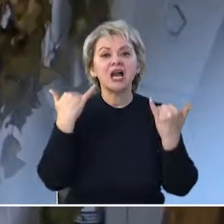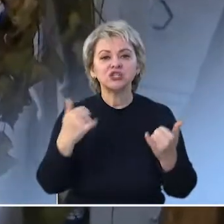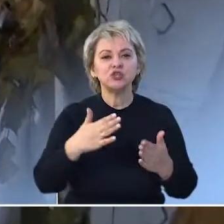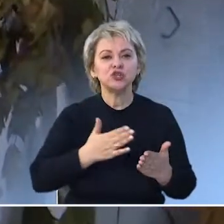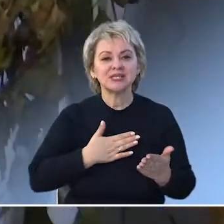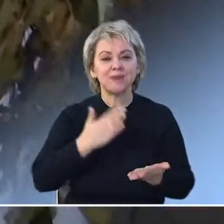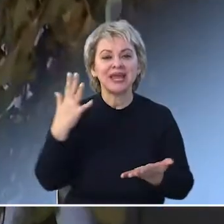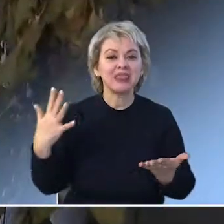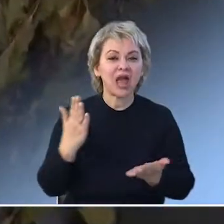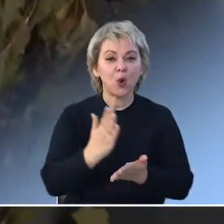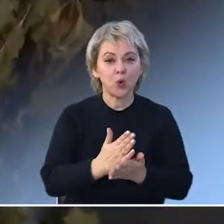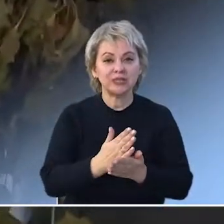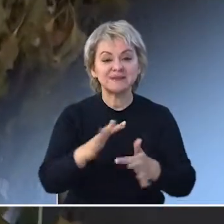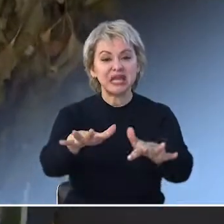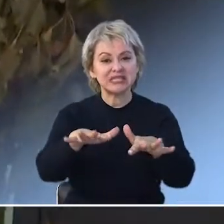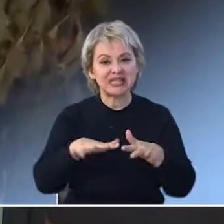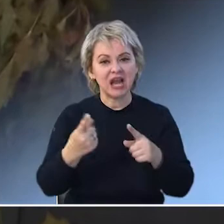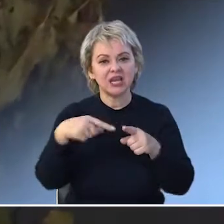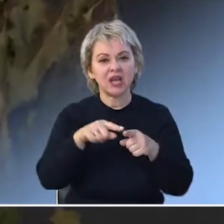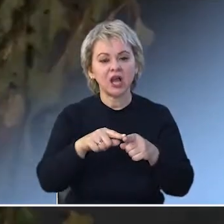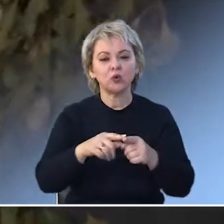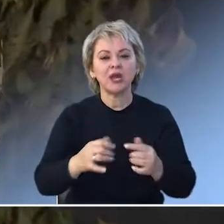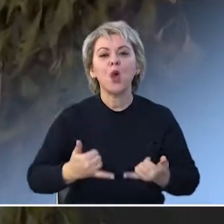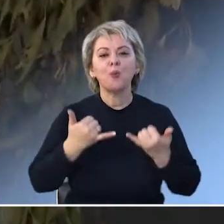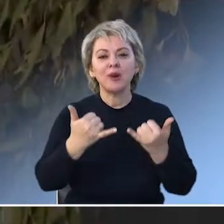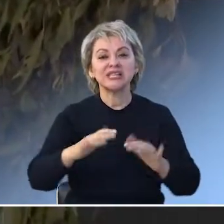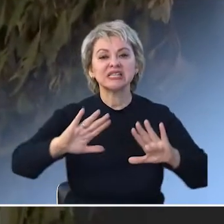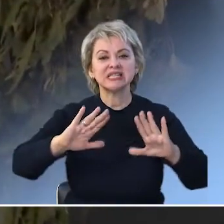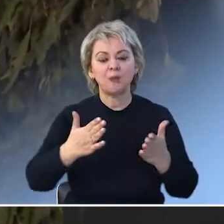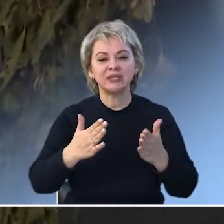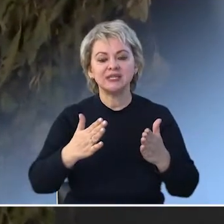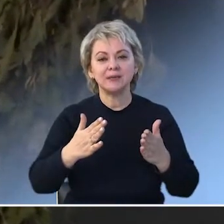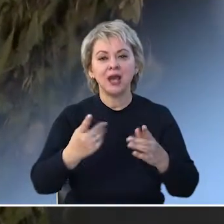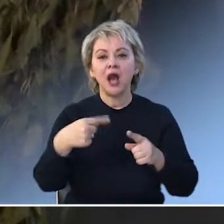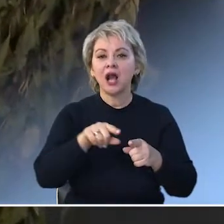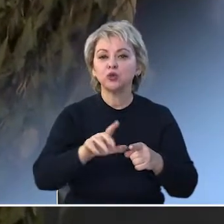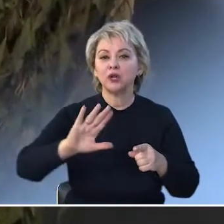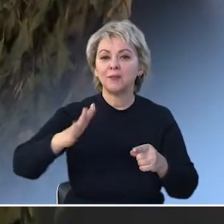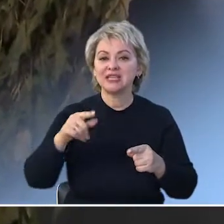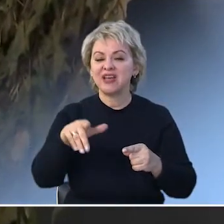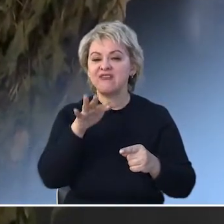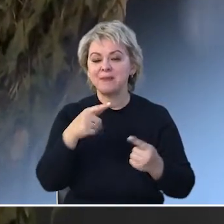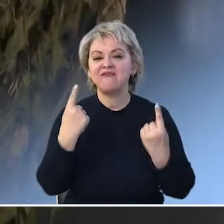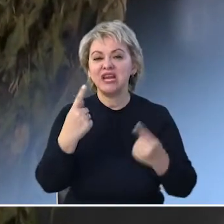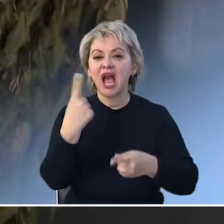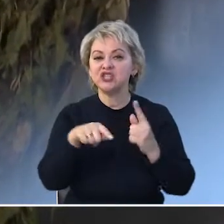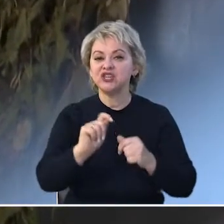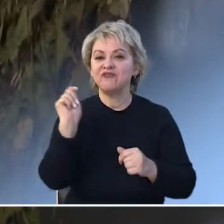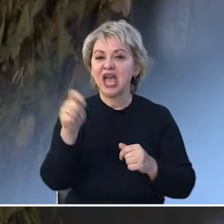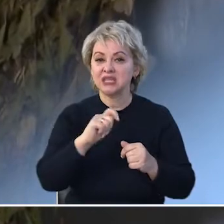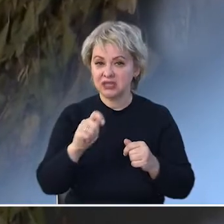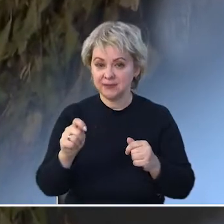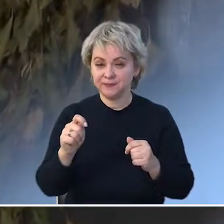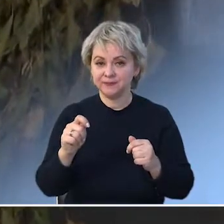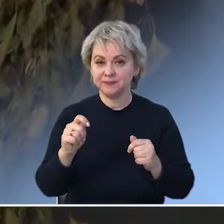А сейчас мы находимся в зале, который посвящен событиям, которые происходили во время Великой